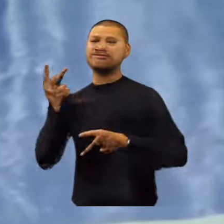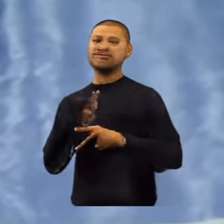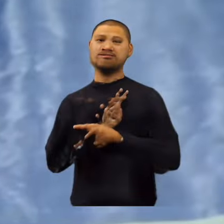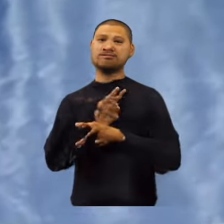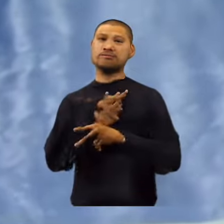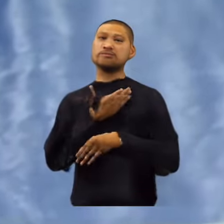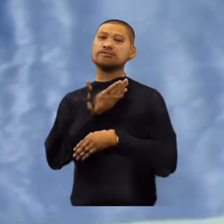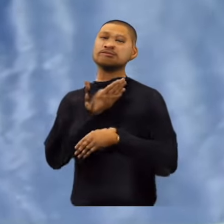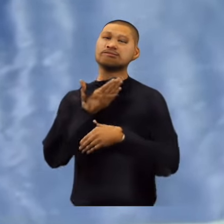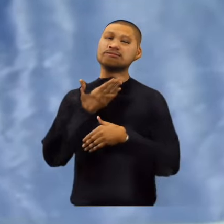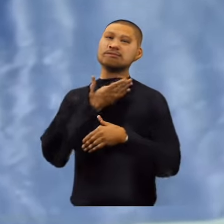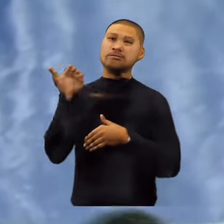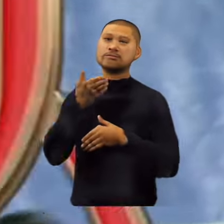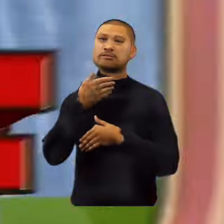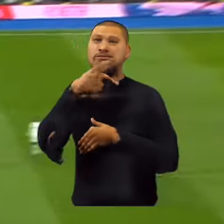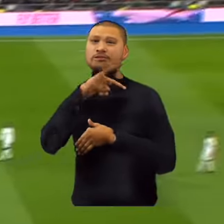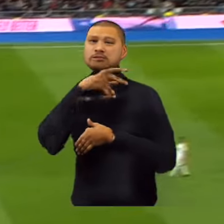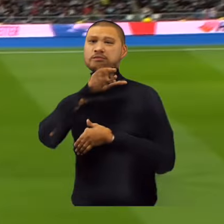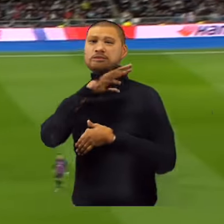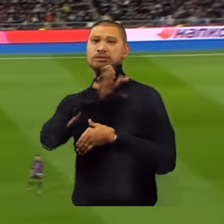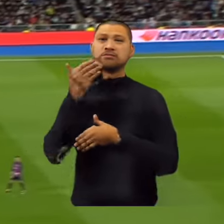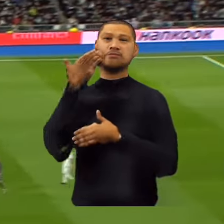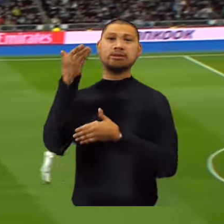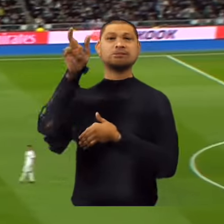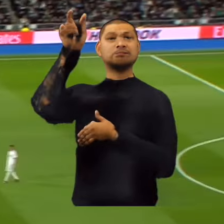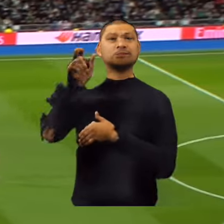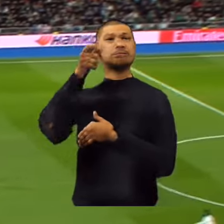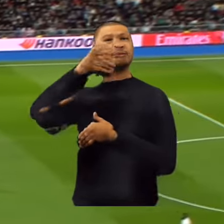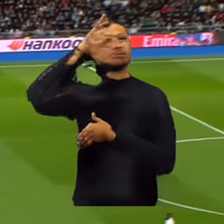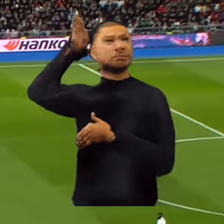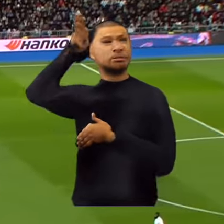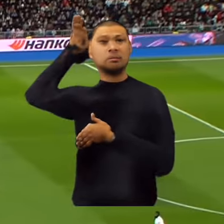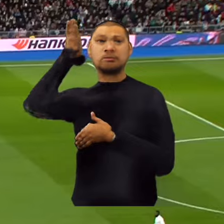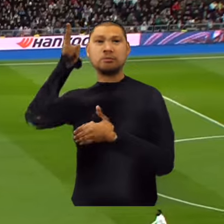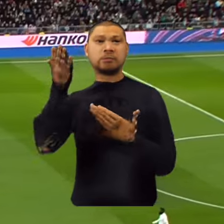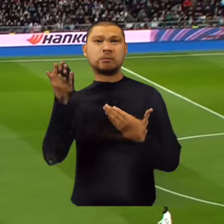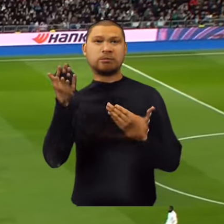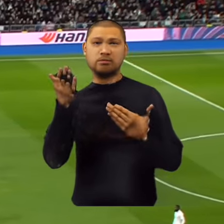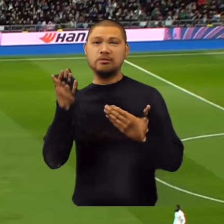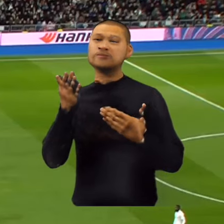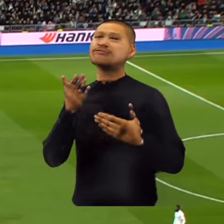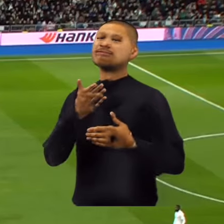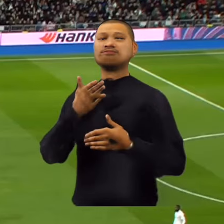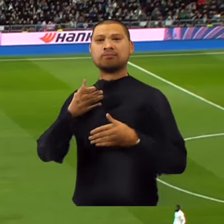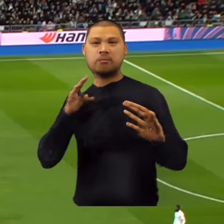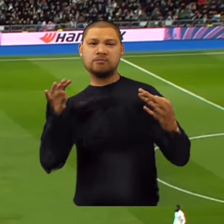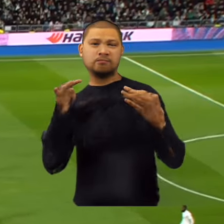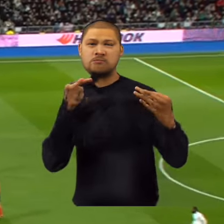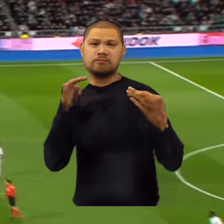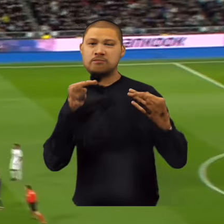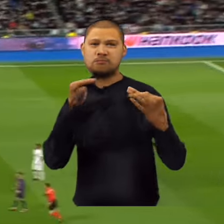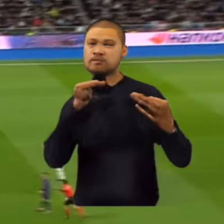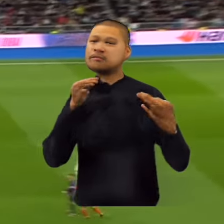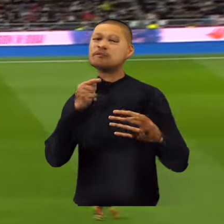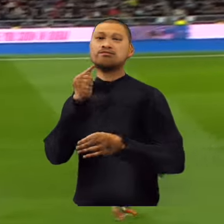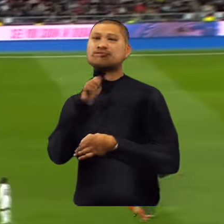Ouais, il valait mieux que ce soit Carvajal que Benzema pour les Catalans. Parce que sur ce renversement de jeu merveilleux de Toni